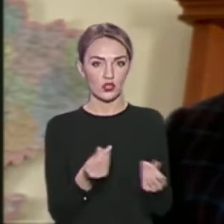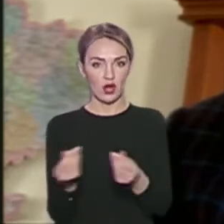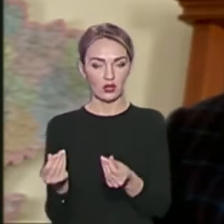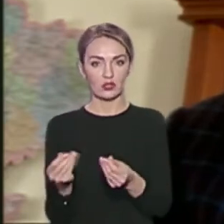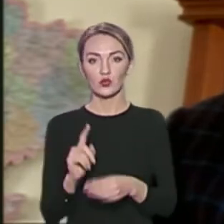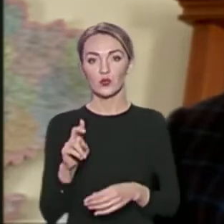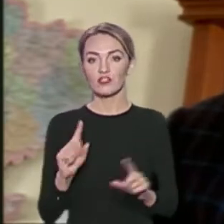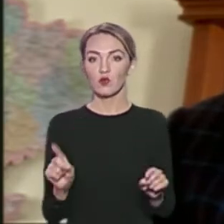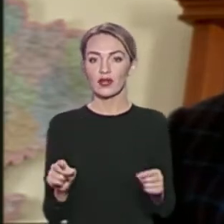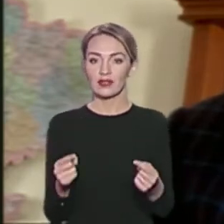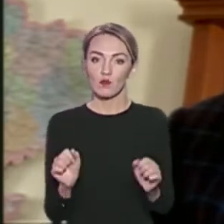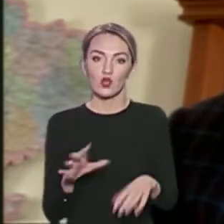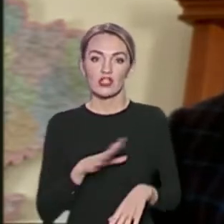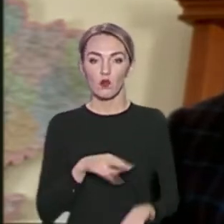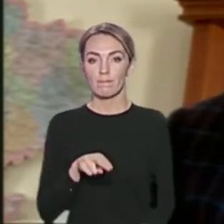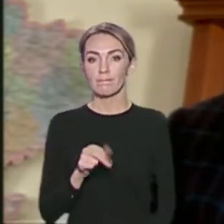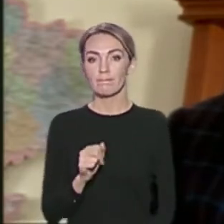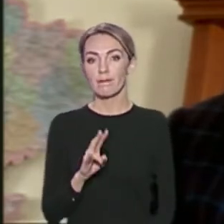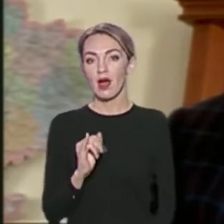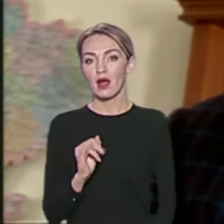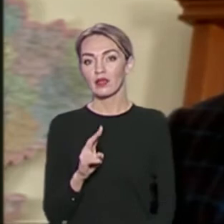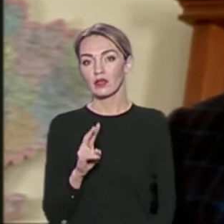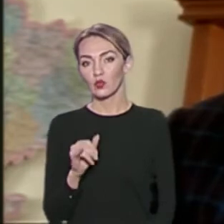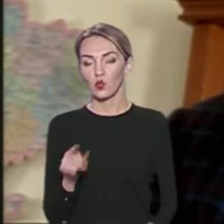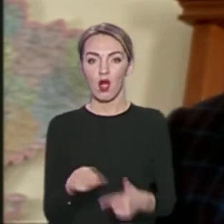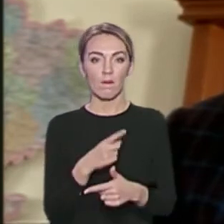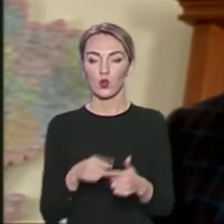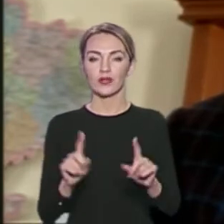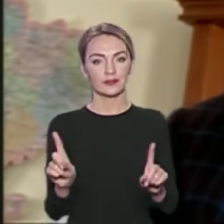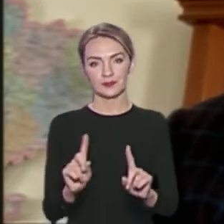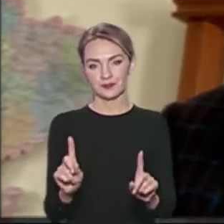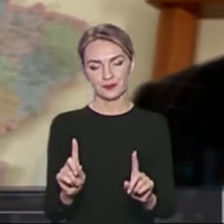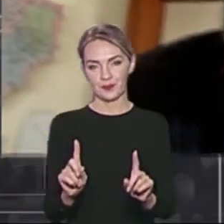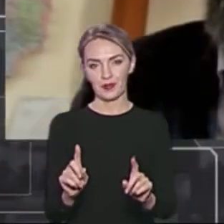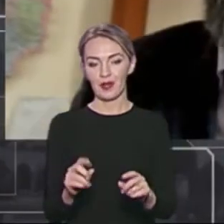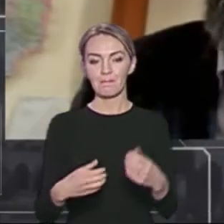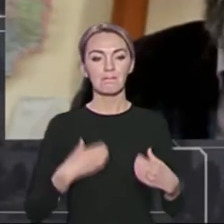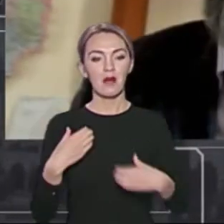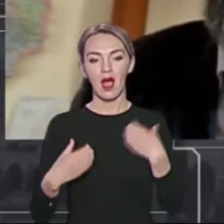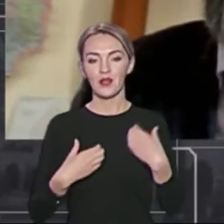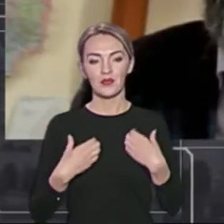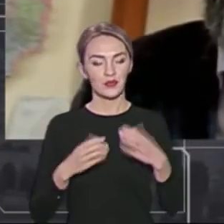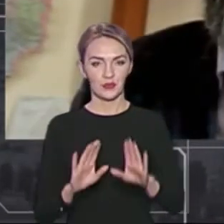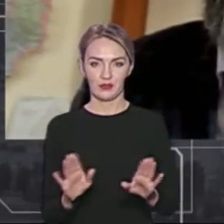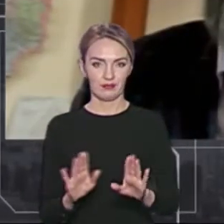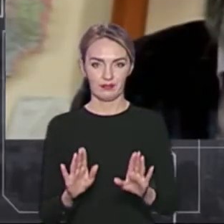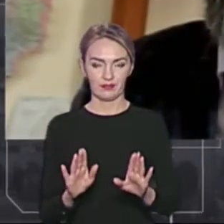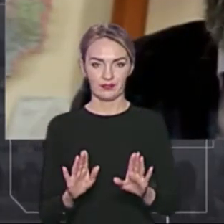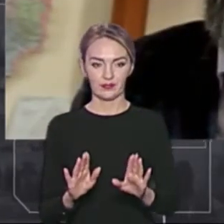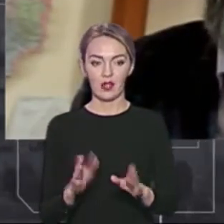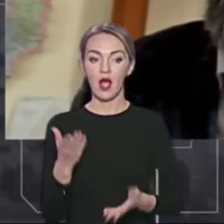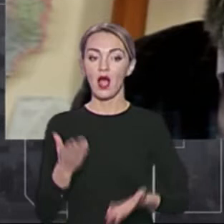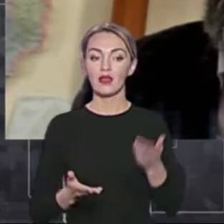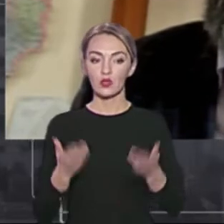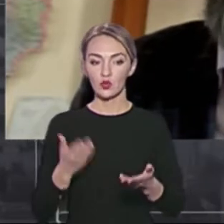того, аби створити, можливо, якусь паніку або якийсь, ну, там, нерозуміння. Ні, пане Максим, про паніку. Ситуації. А якщо казати,